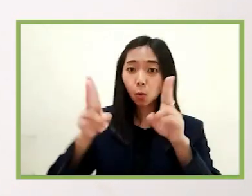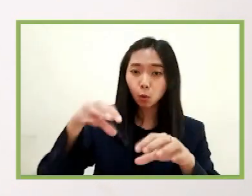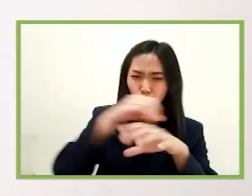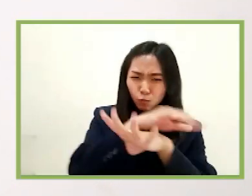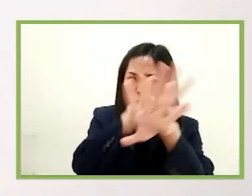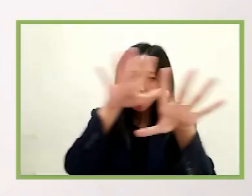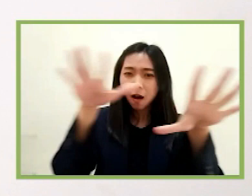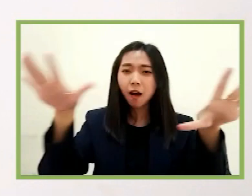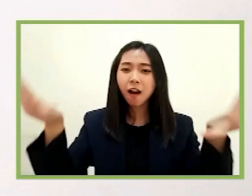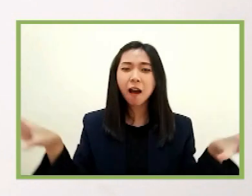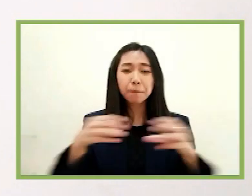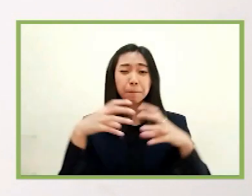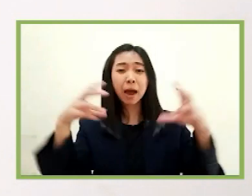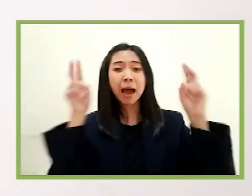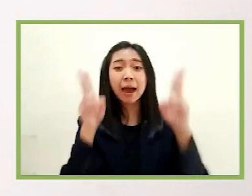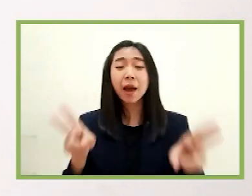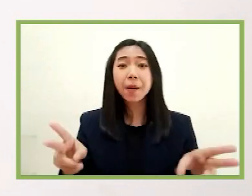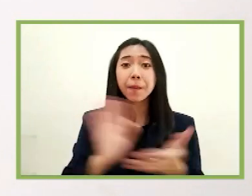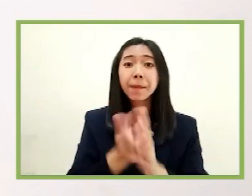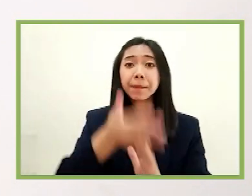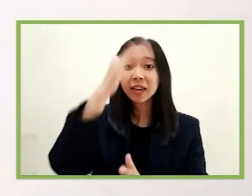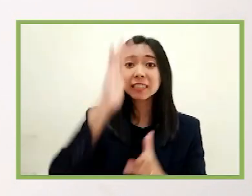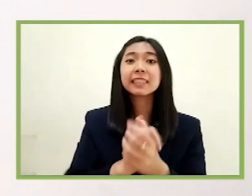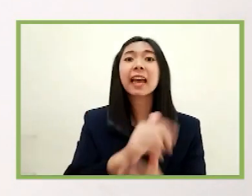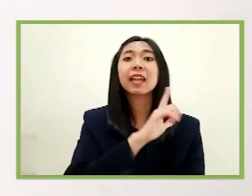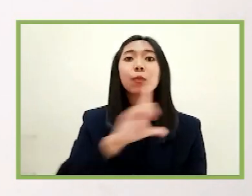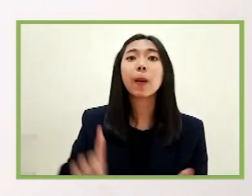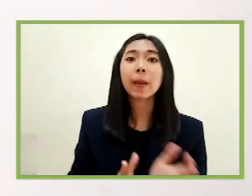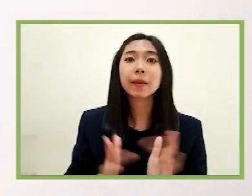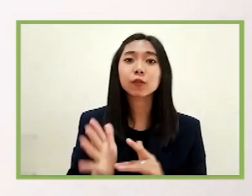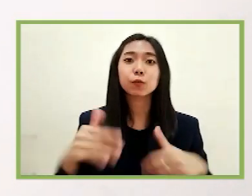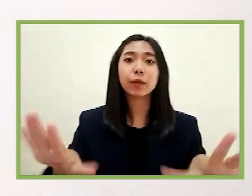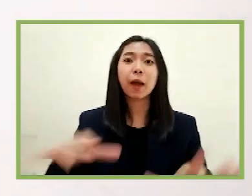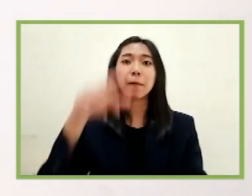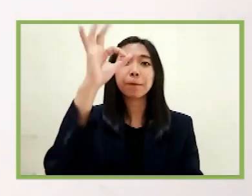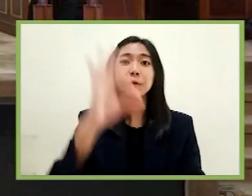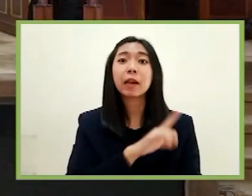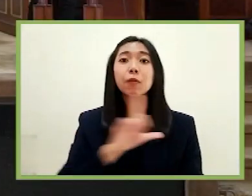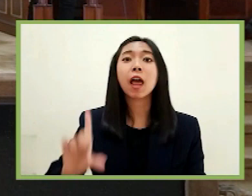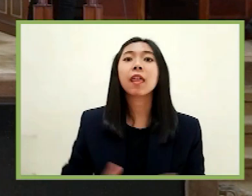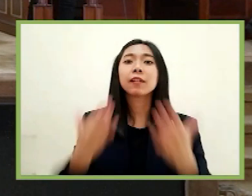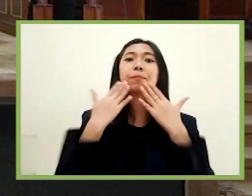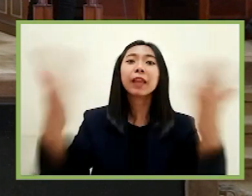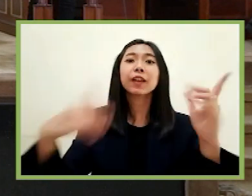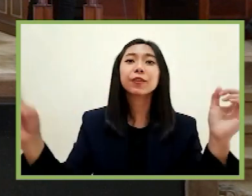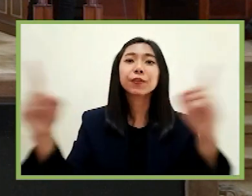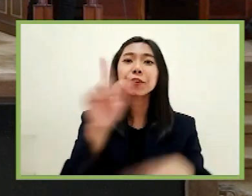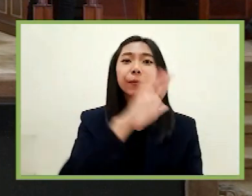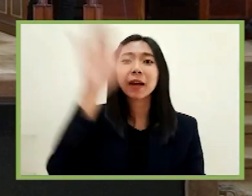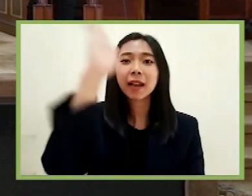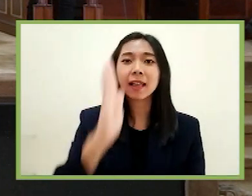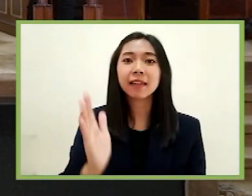dan banyak orang menjadi percaya kepada Tuhan demikianlah Sabda Tuhan syukur kepada